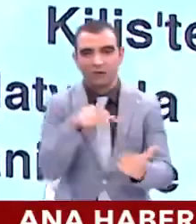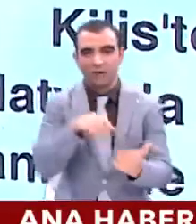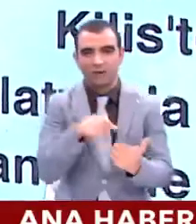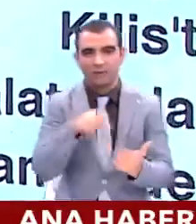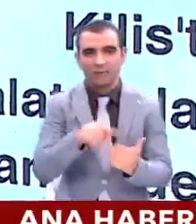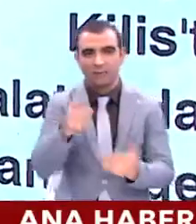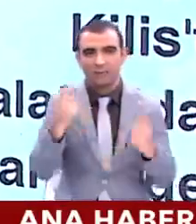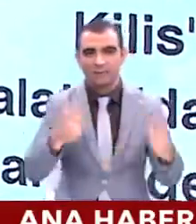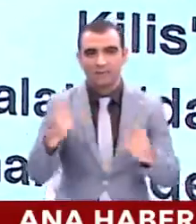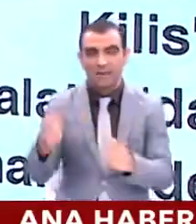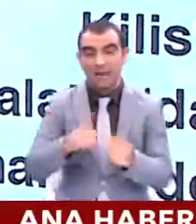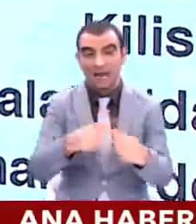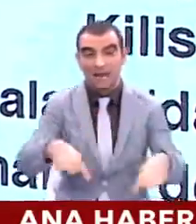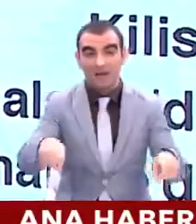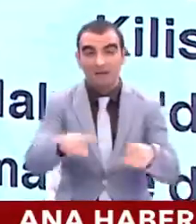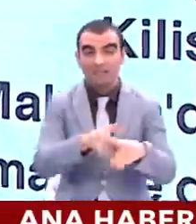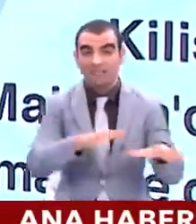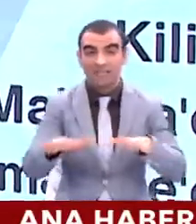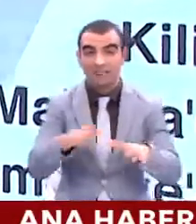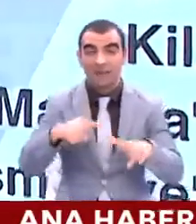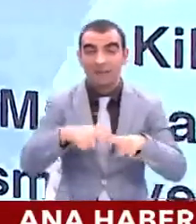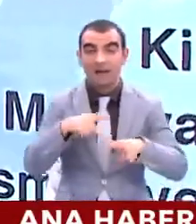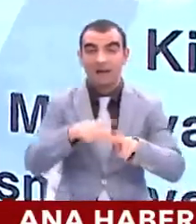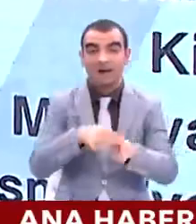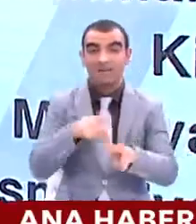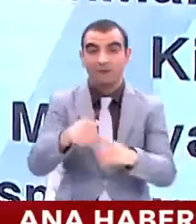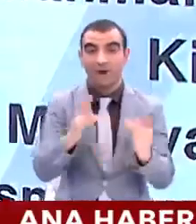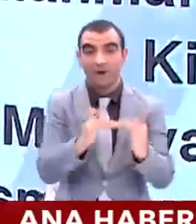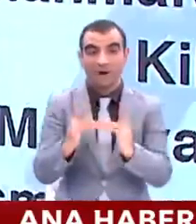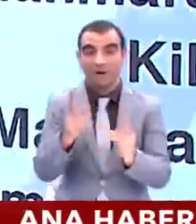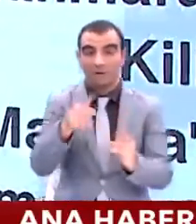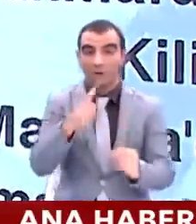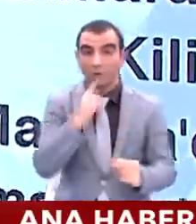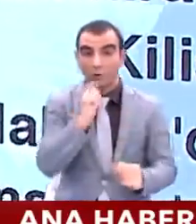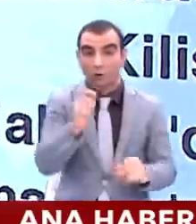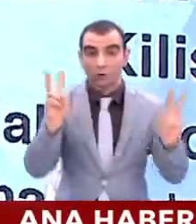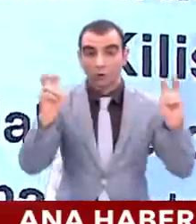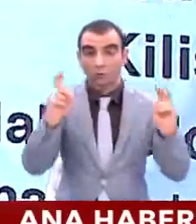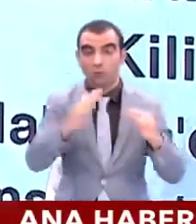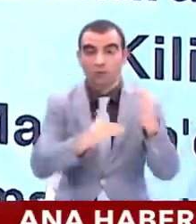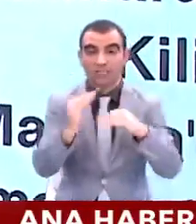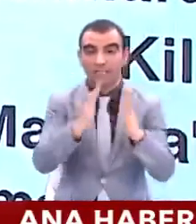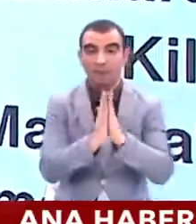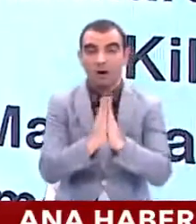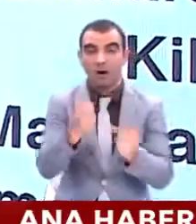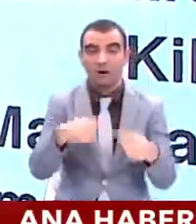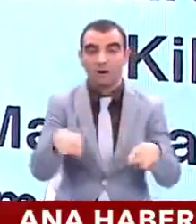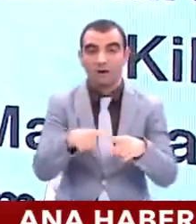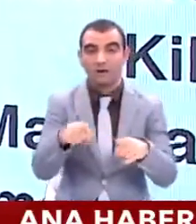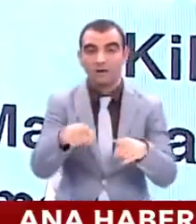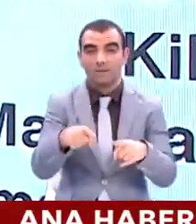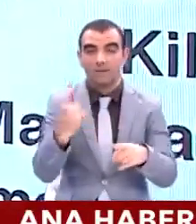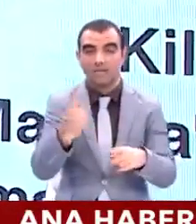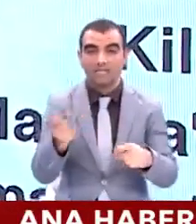noktalar hepsi deprem fay hattı ve buralarda söz konusu imar affı kapsamında bir takım